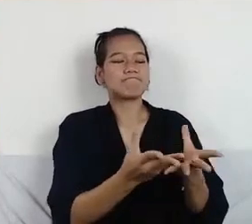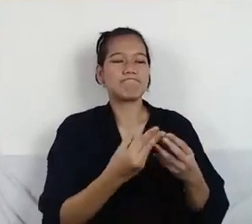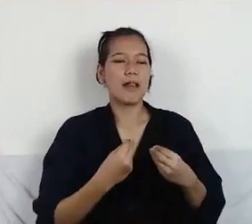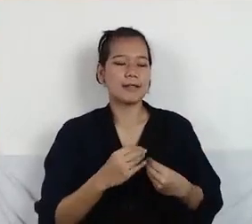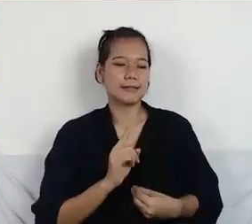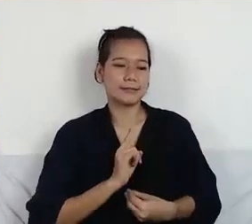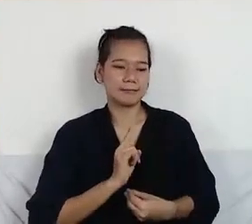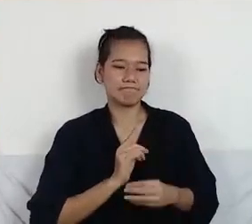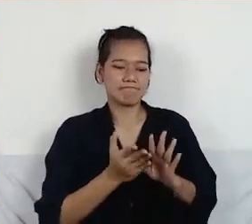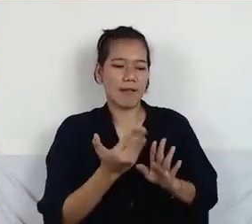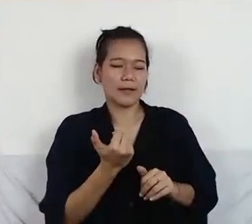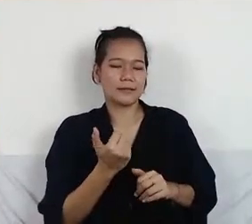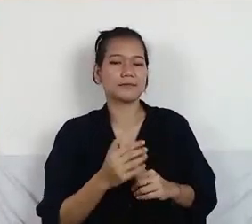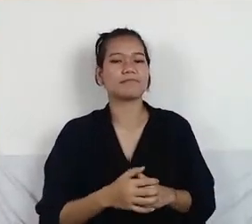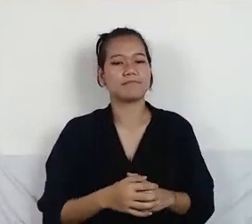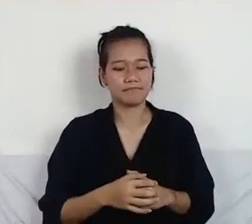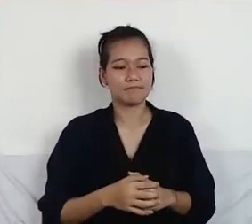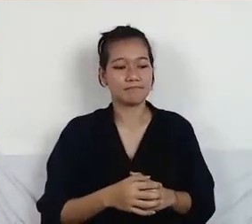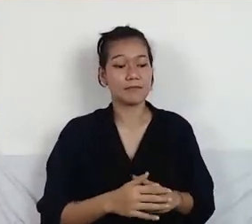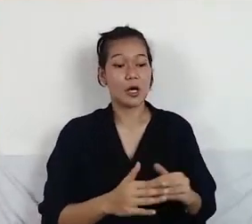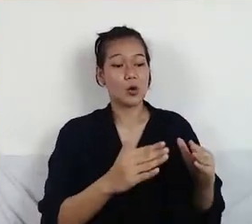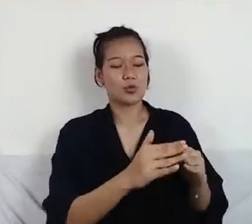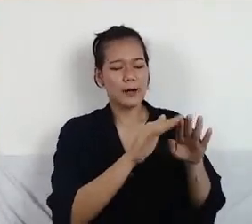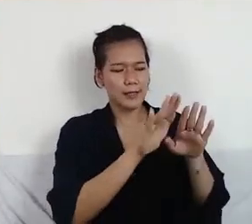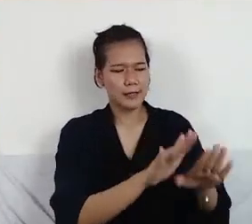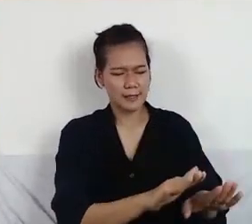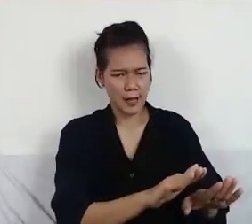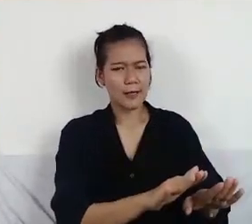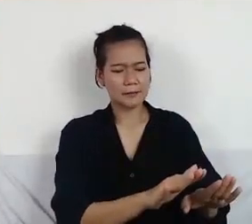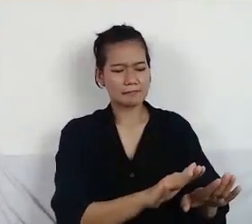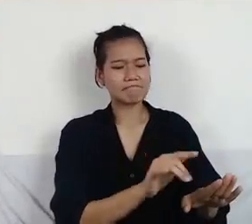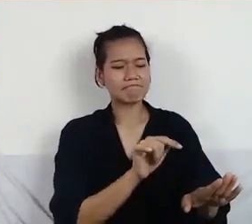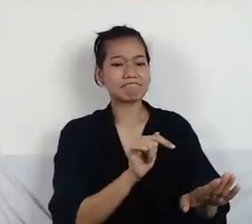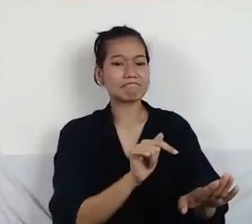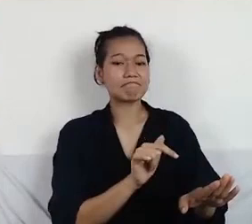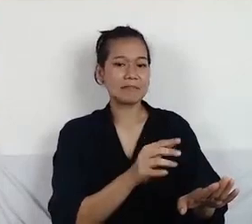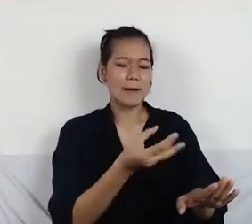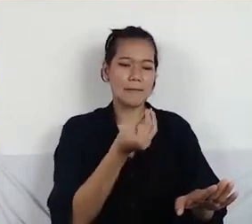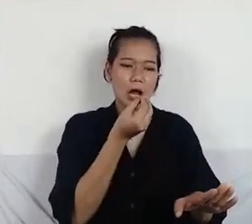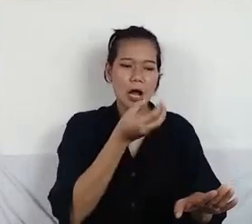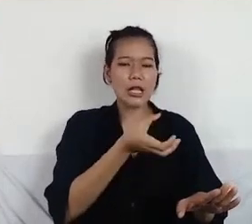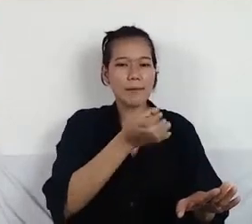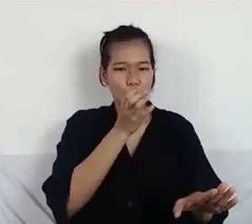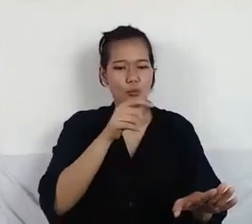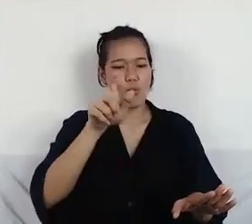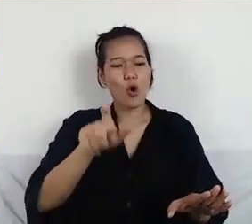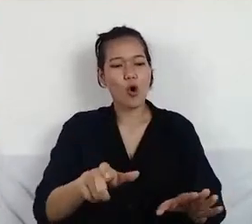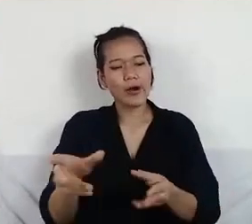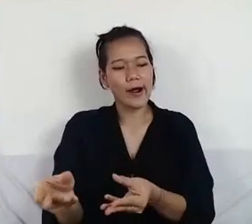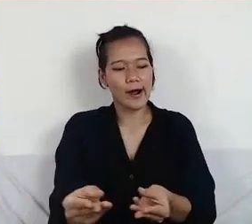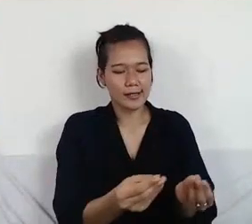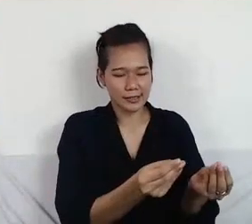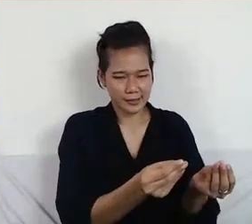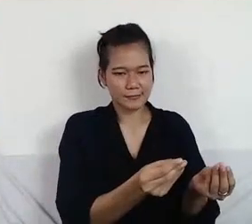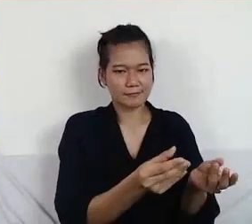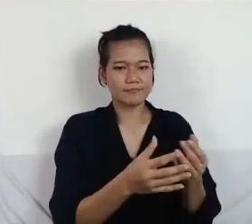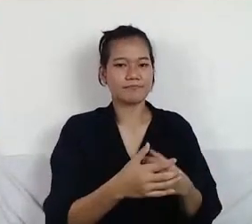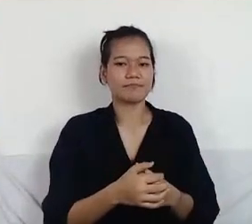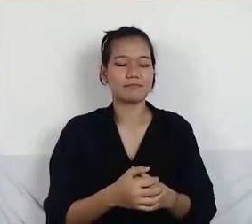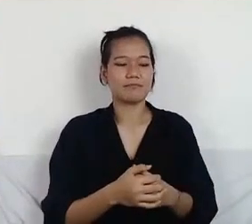kepadamu. Tinggallah dalam rumah itu, makan dan minumlah apa yang diberikan orang